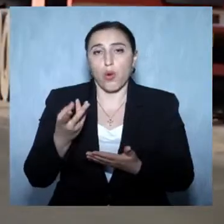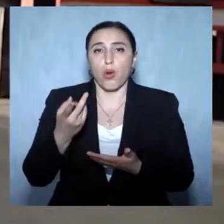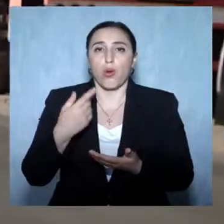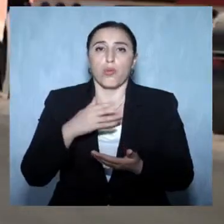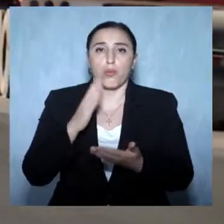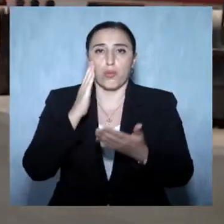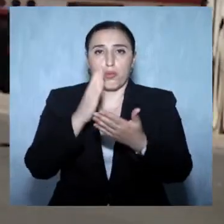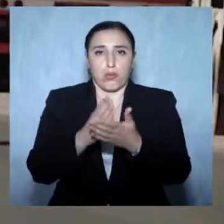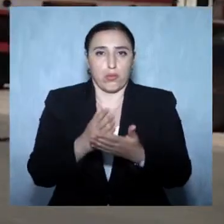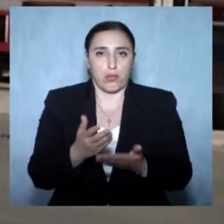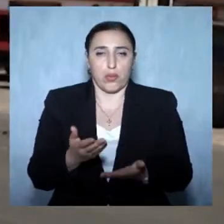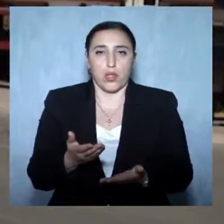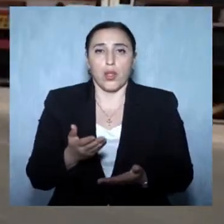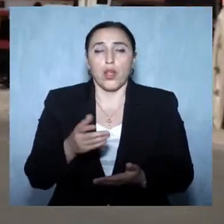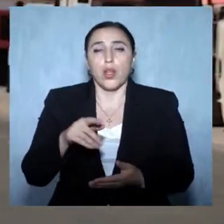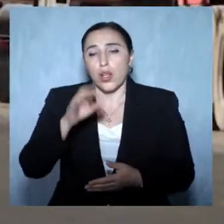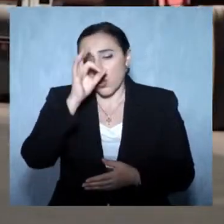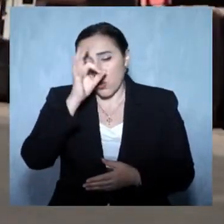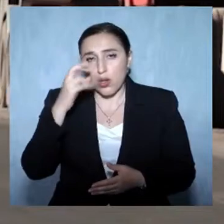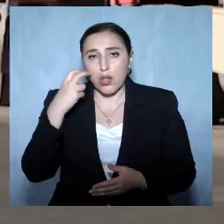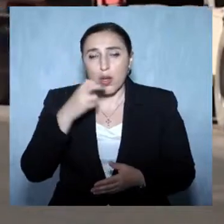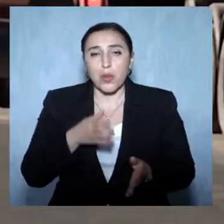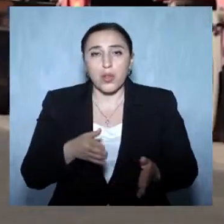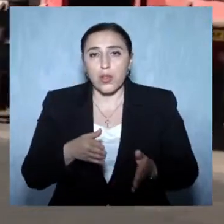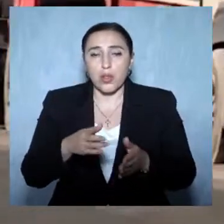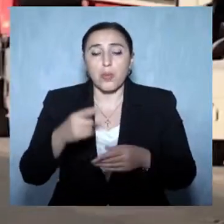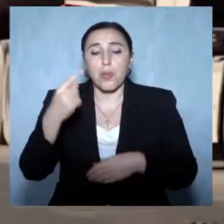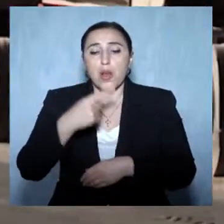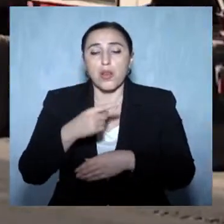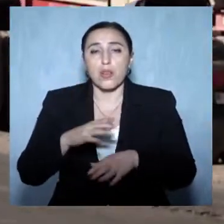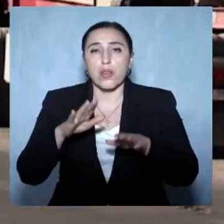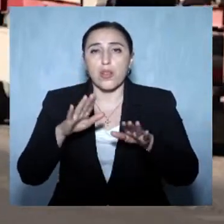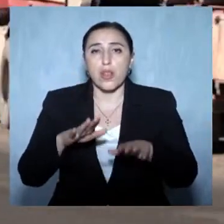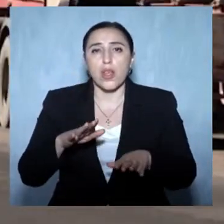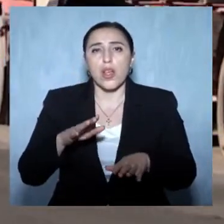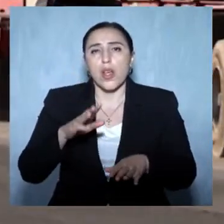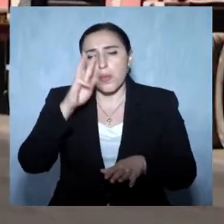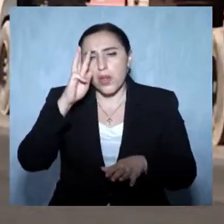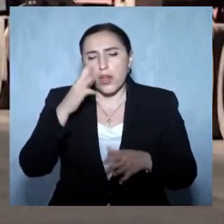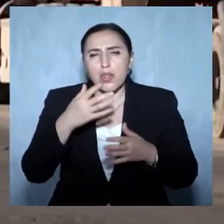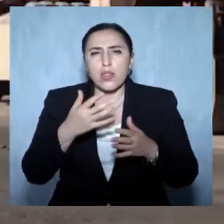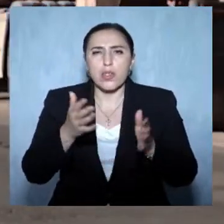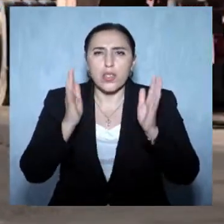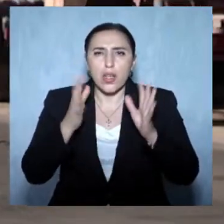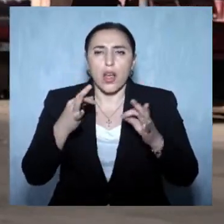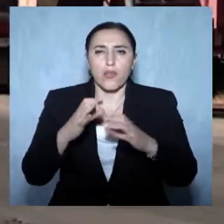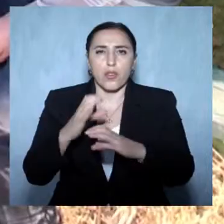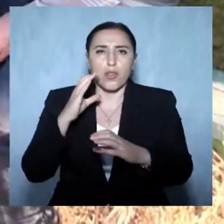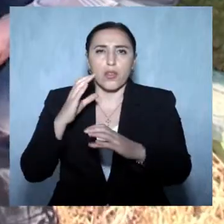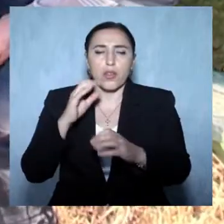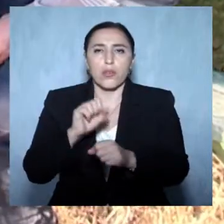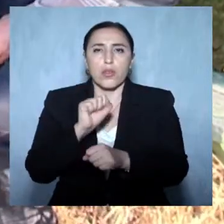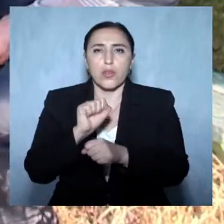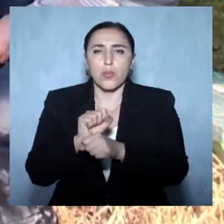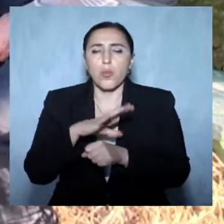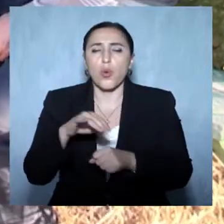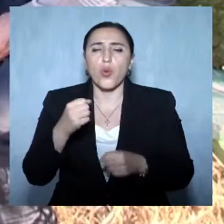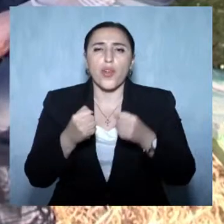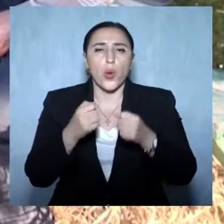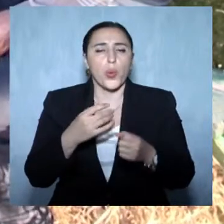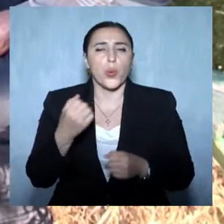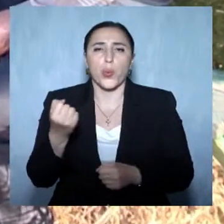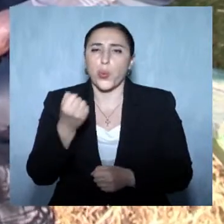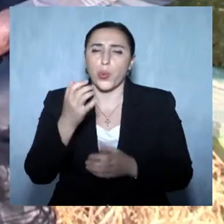Գորիսկապան Մայրու հուվրա Սիսյանի մակսային կետում բազմաթիվ իրանական բերնատարներ են շարված, բոլոր վարորդները նույնն են